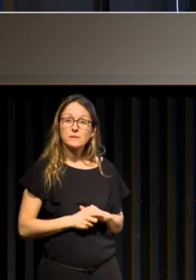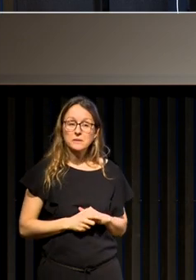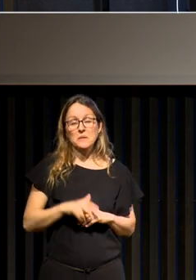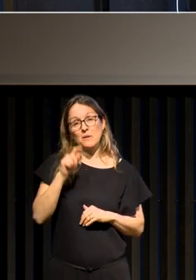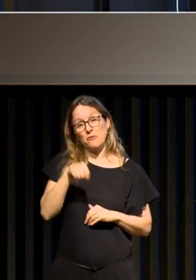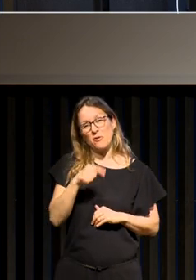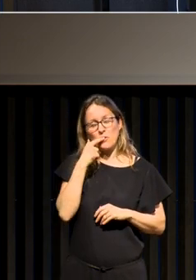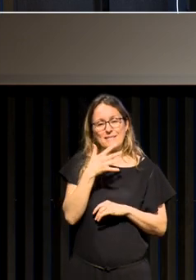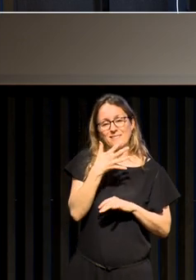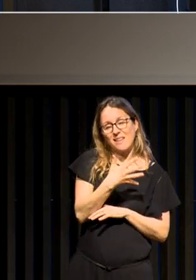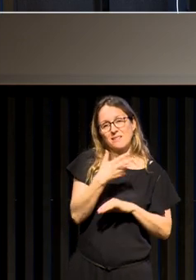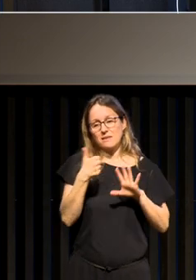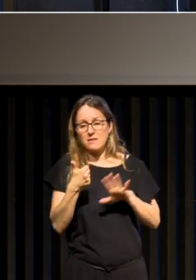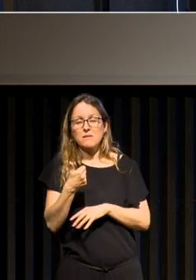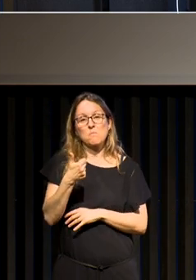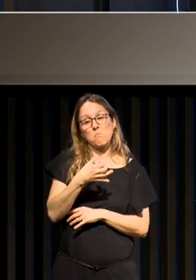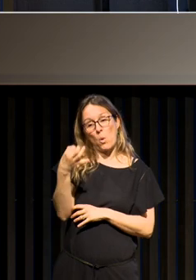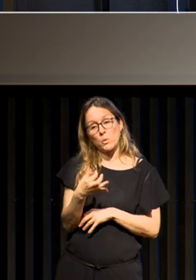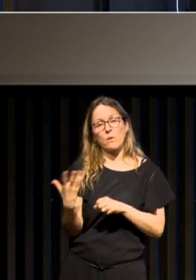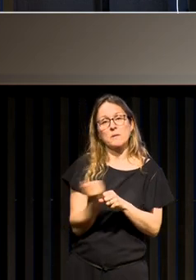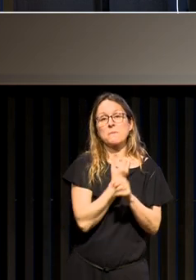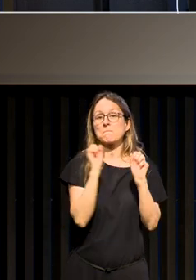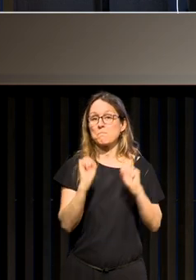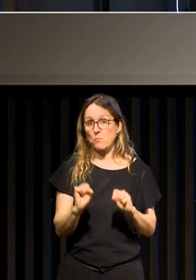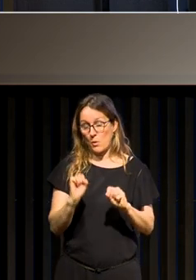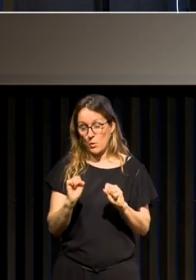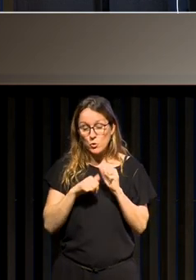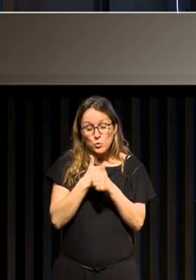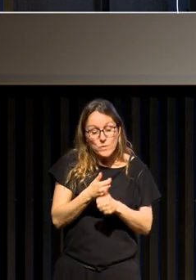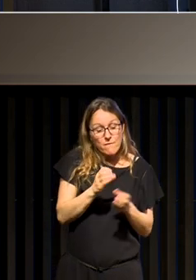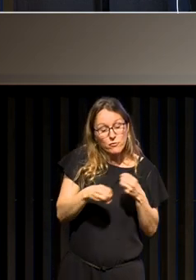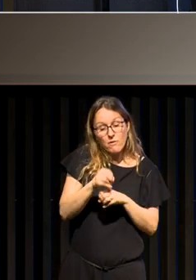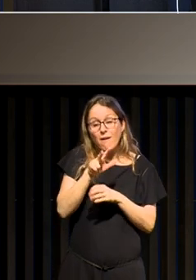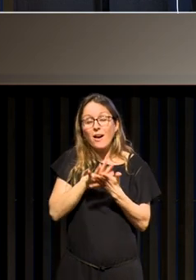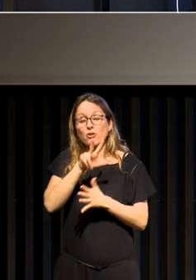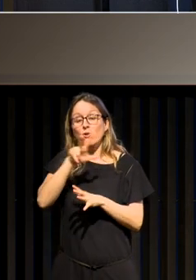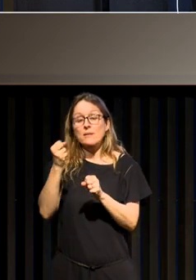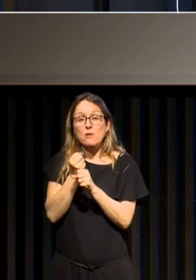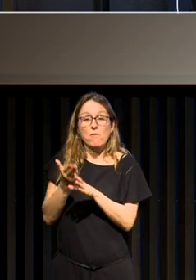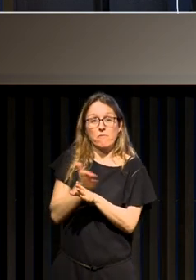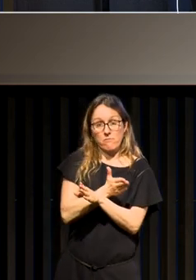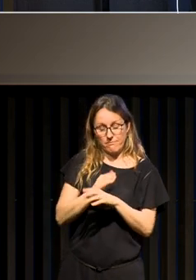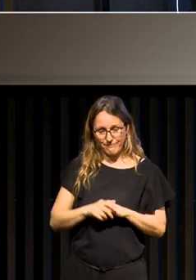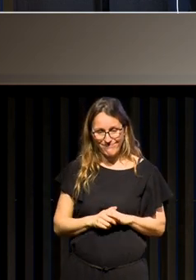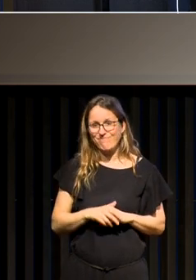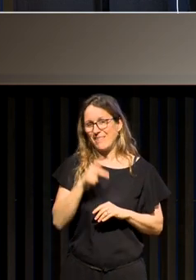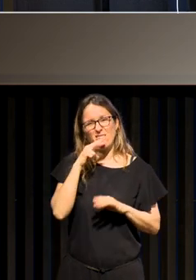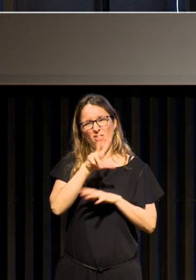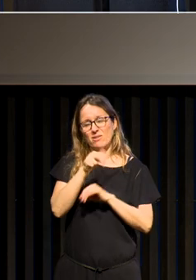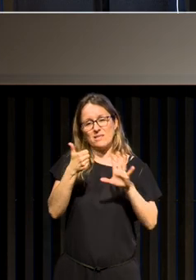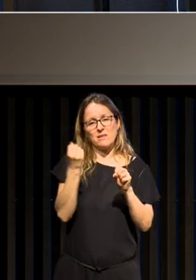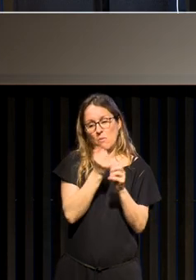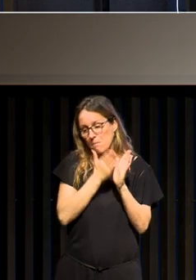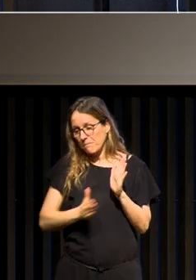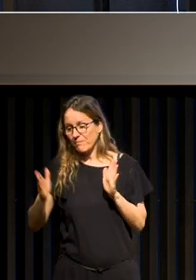d'évaluer à 5-6% de chances d'avoir un enfant par ovocyte avant 35 ans. Et par contre, après 36 ans, c'est